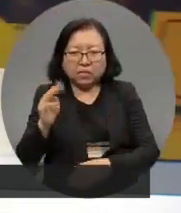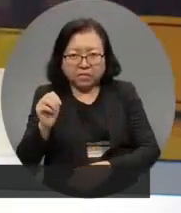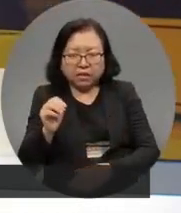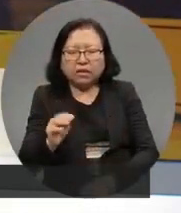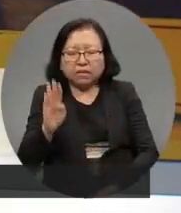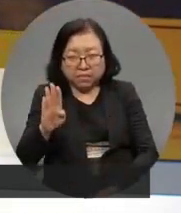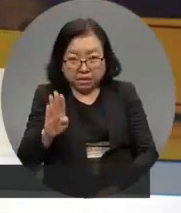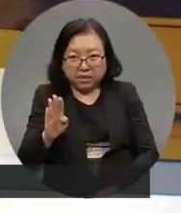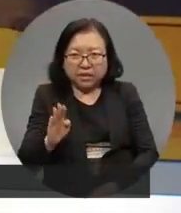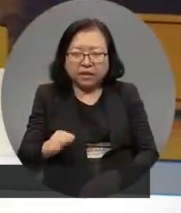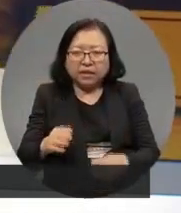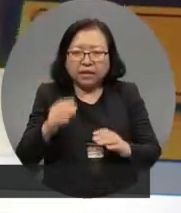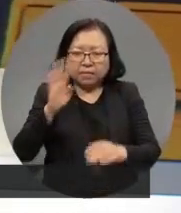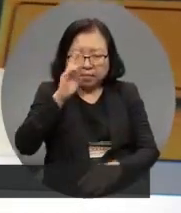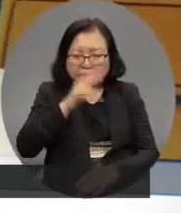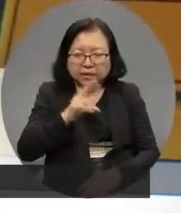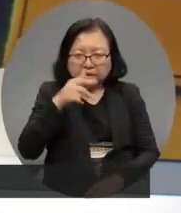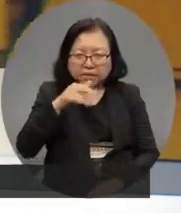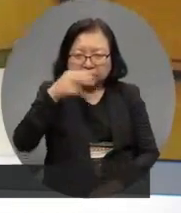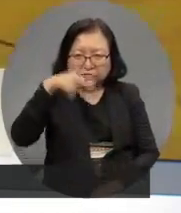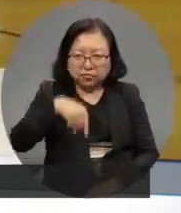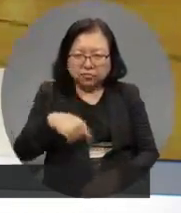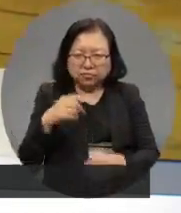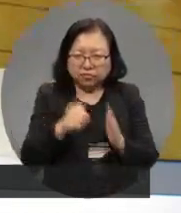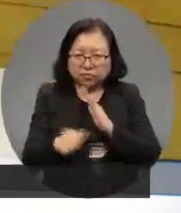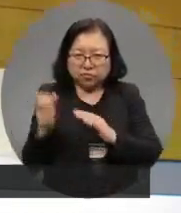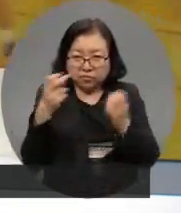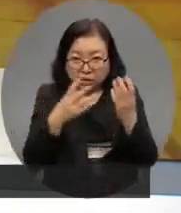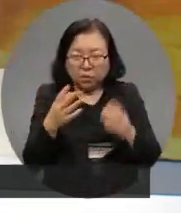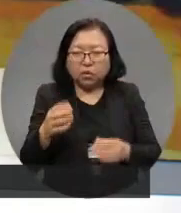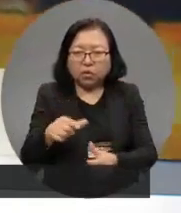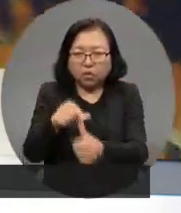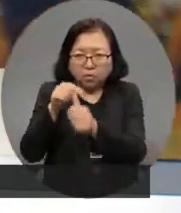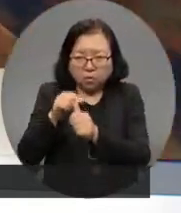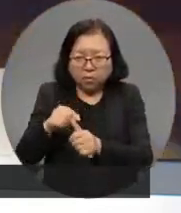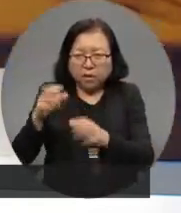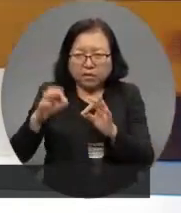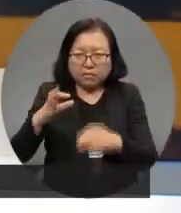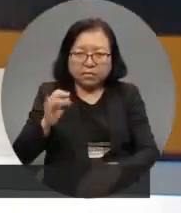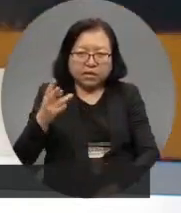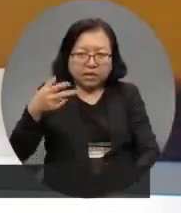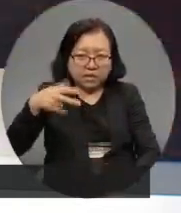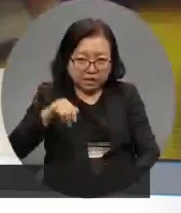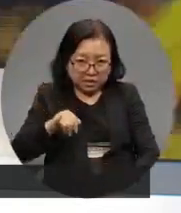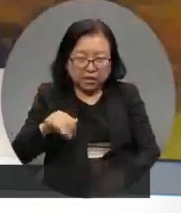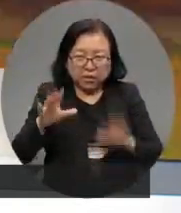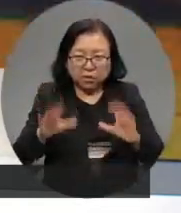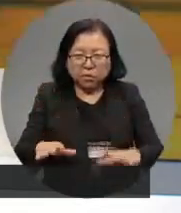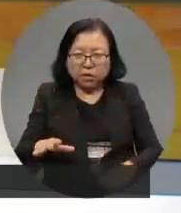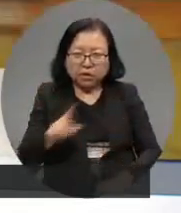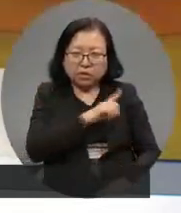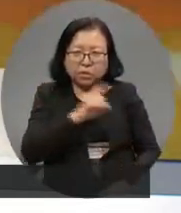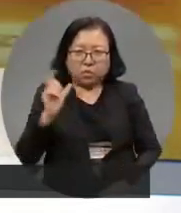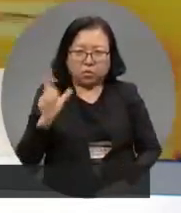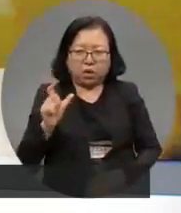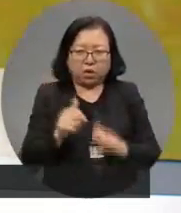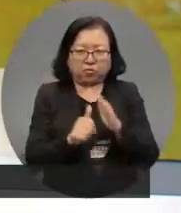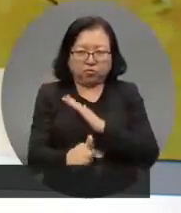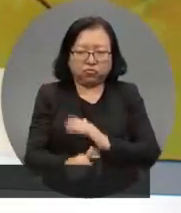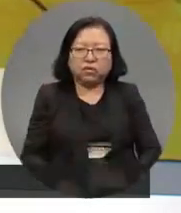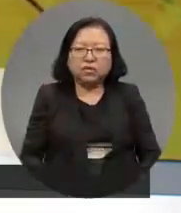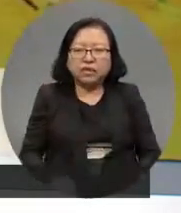국가대표센터 박지수의 복귀와 FA로 영입한 김혜진 등으로 리그 최고의 전력을 갖췄다는 평가입니다.